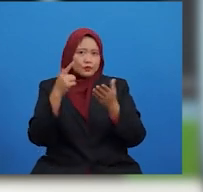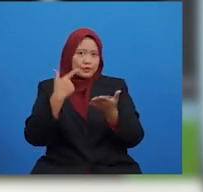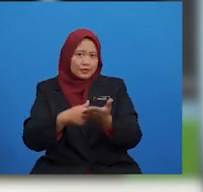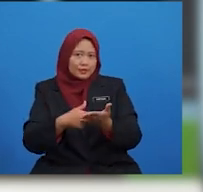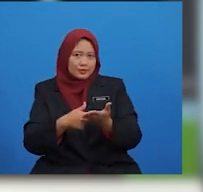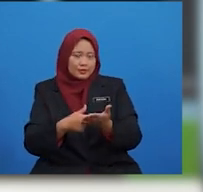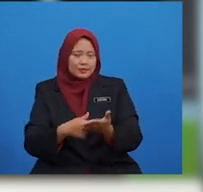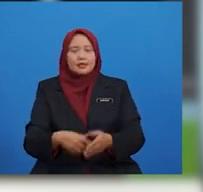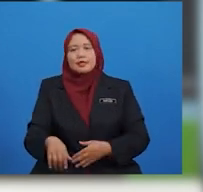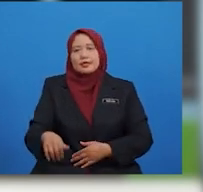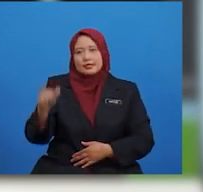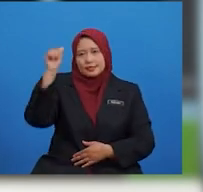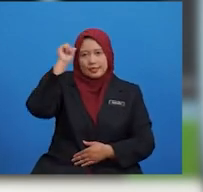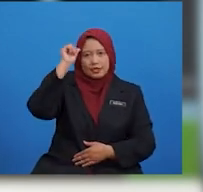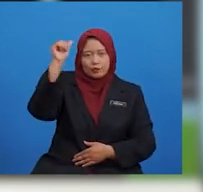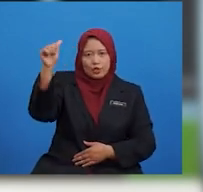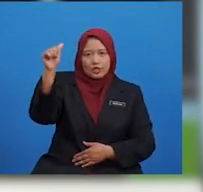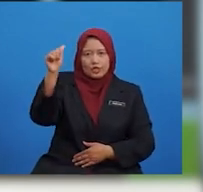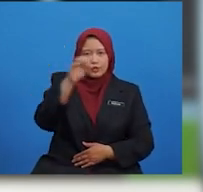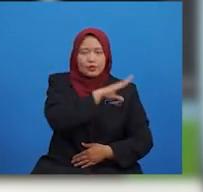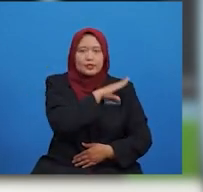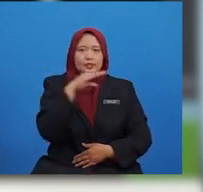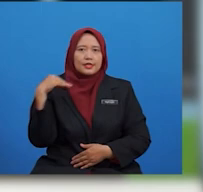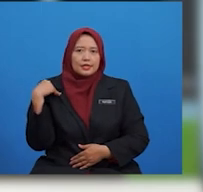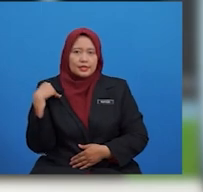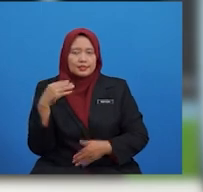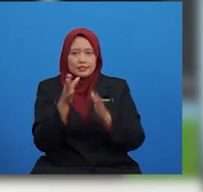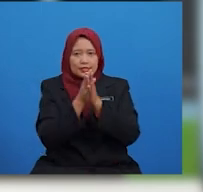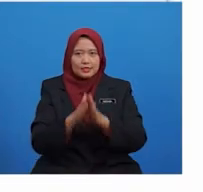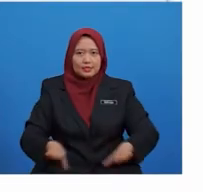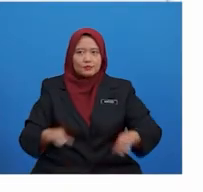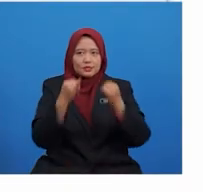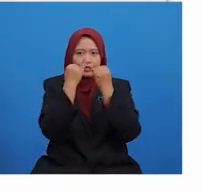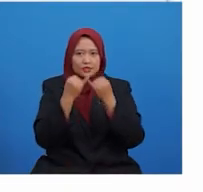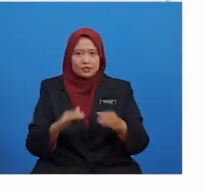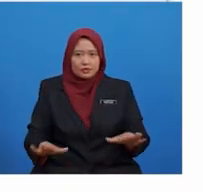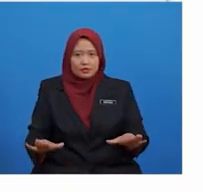akan datang. Assalamualaikum dan salam sejahtera.